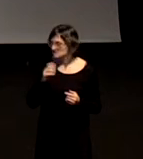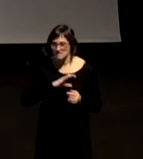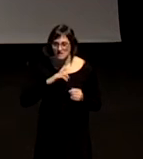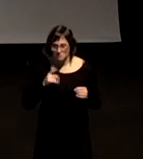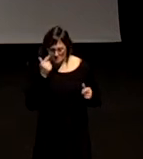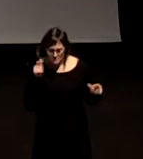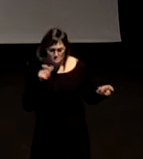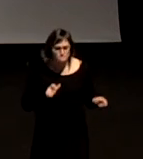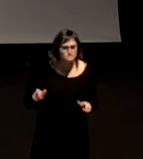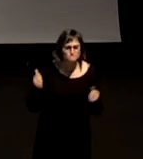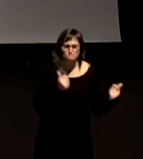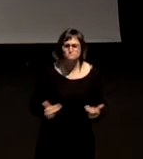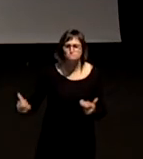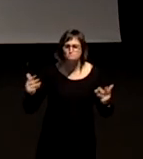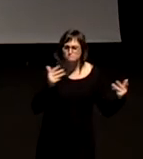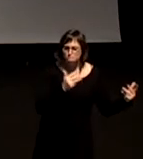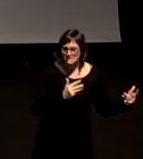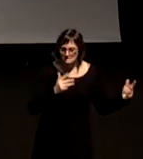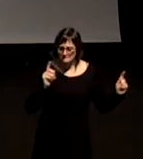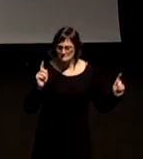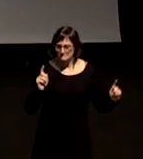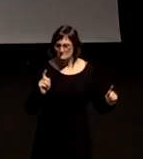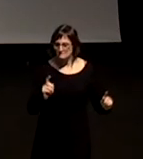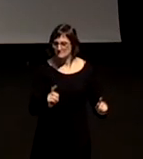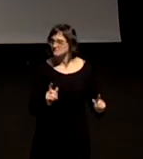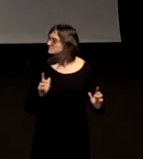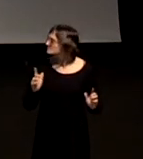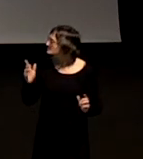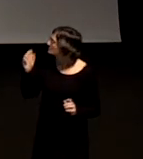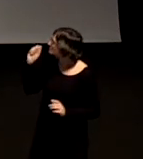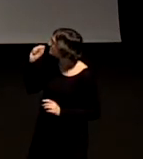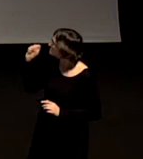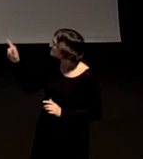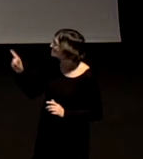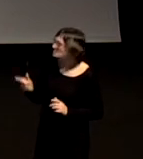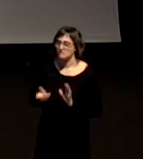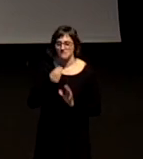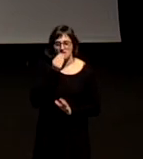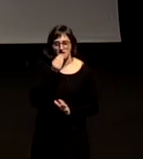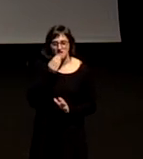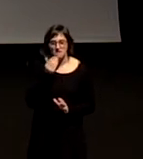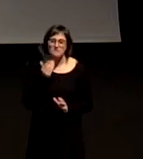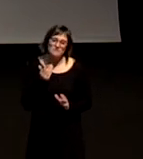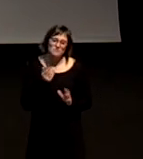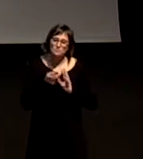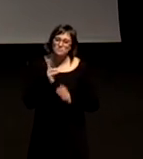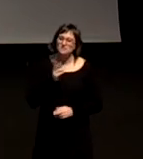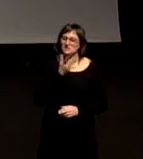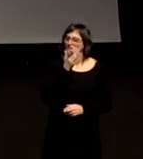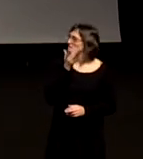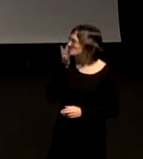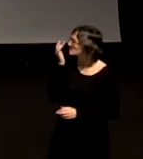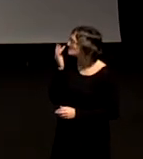sur sur cette espèce là alors c'est cette espèce se nourrit de l'été beaucoup de